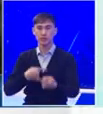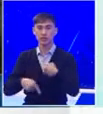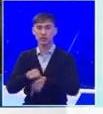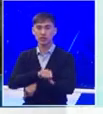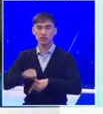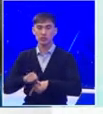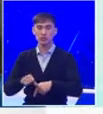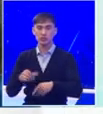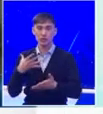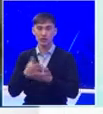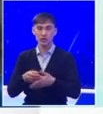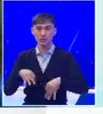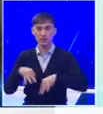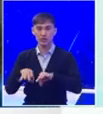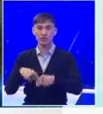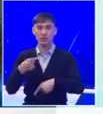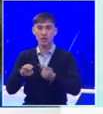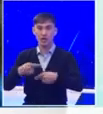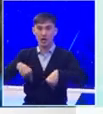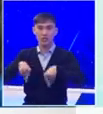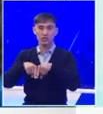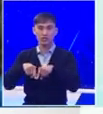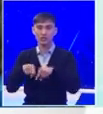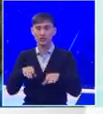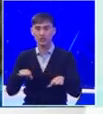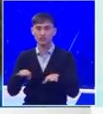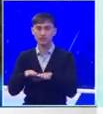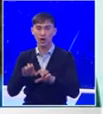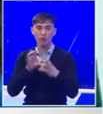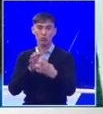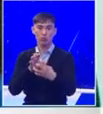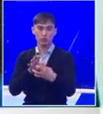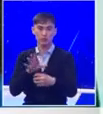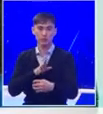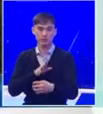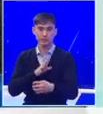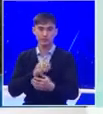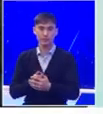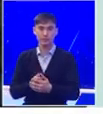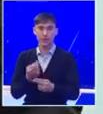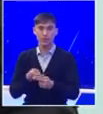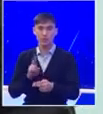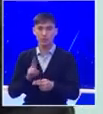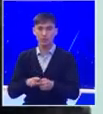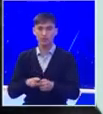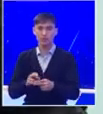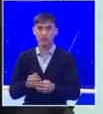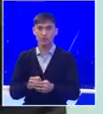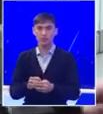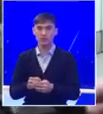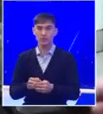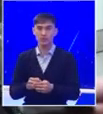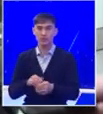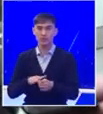границу, но знаю, что были организованы автобусы. Поэтому самолет был